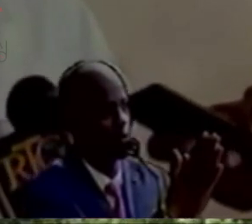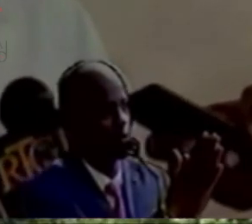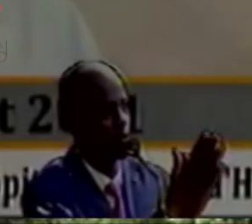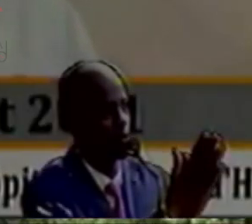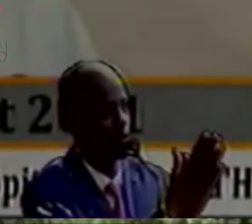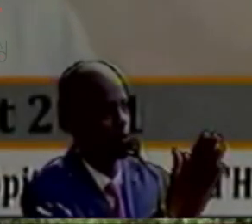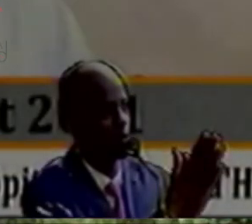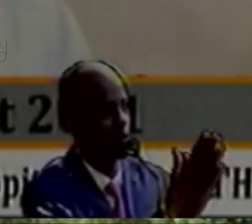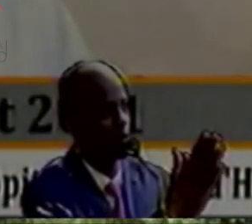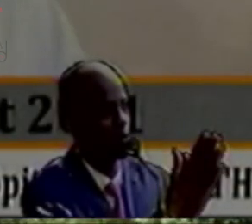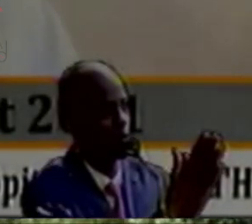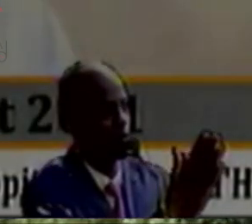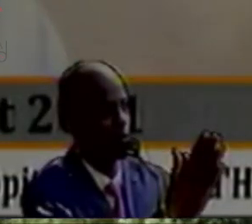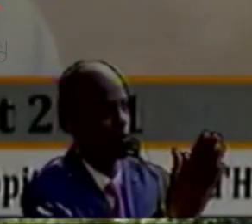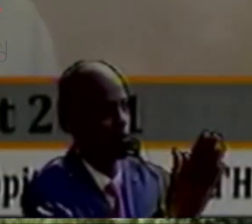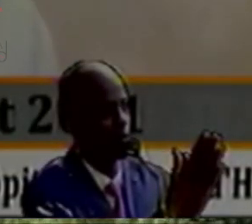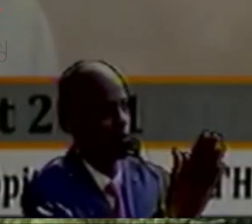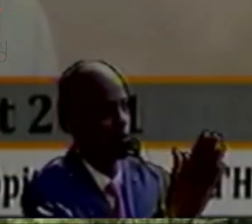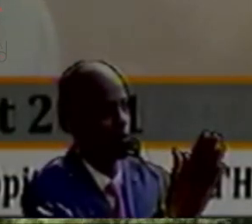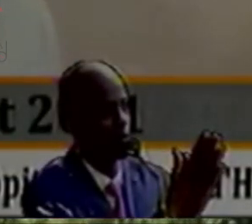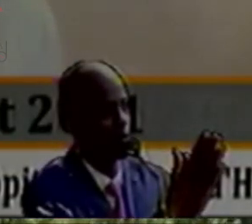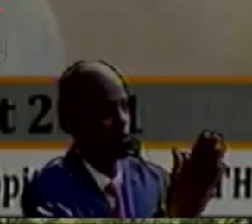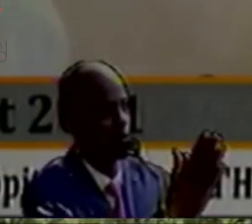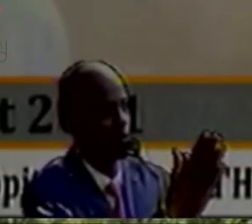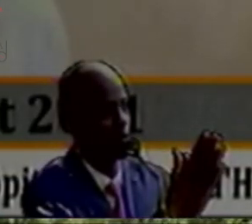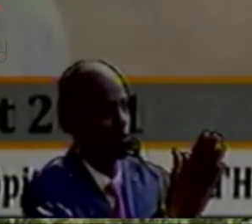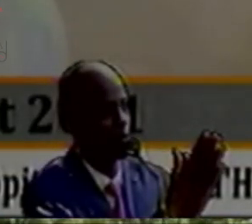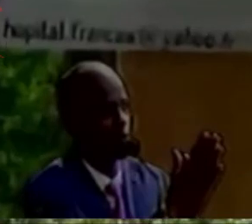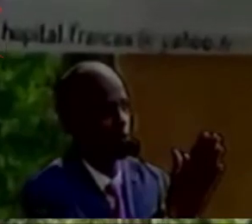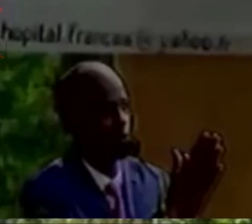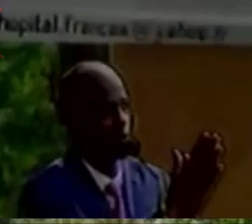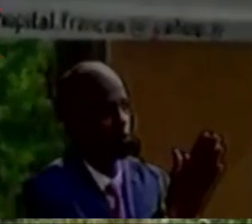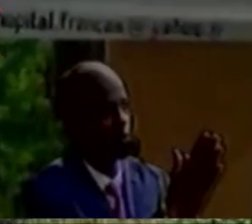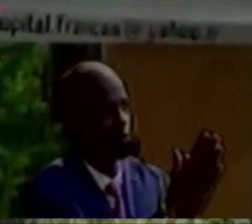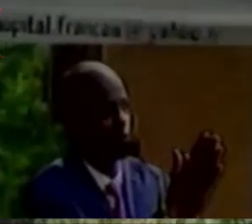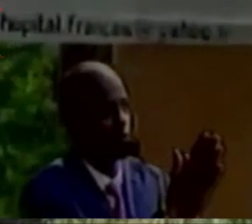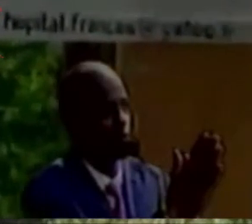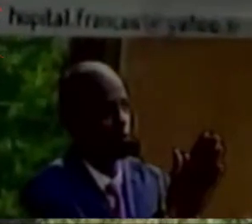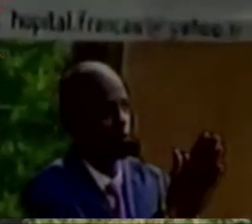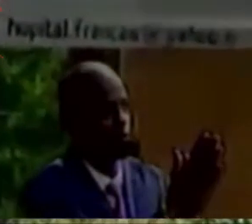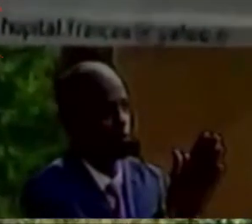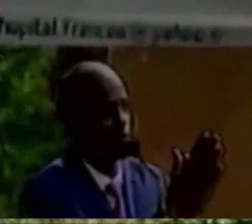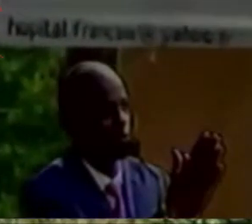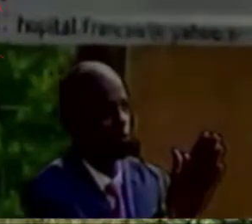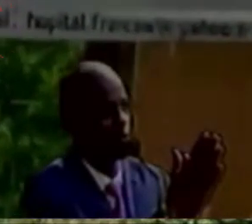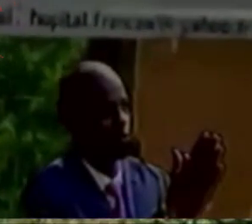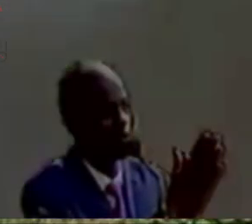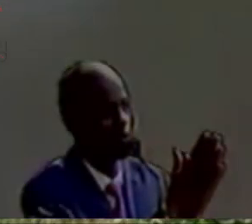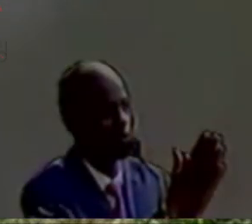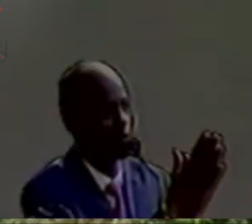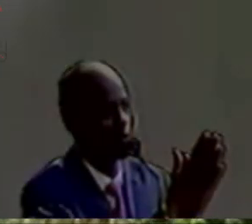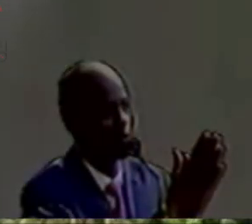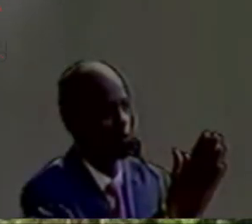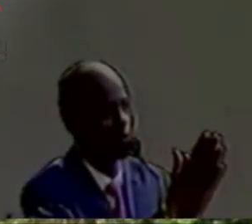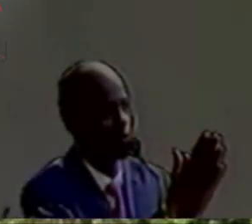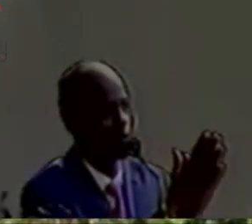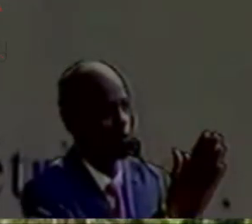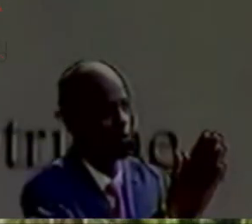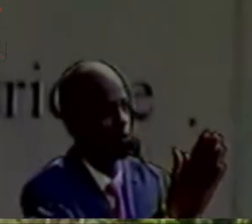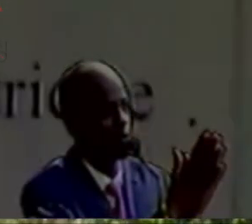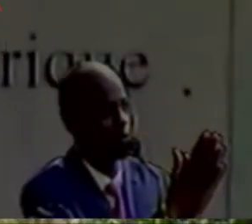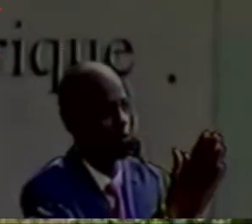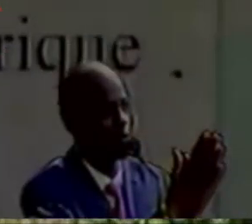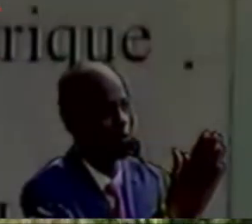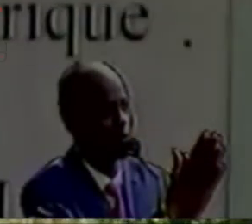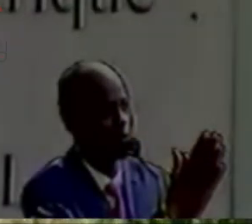l'a fait pour le mettre au service du grand public. Donc nous pas voulu quitter période ça passé inaperçu, nous te